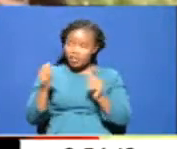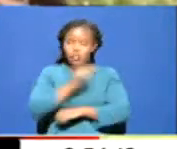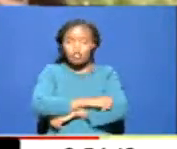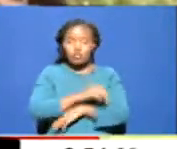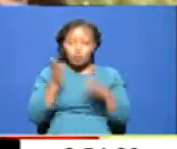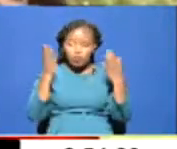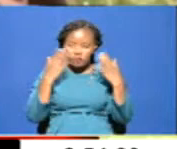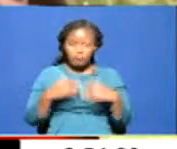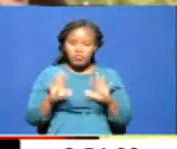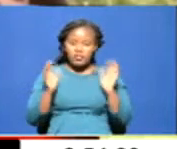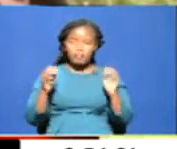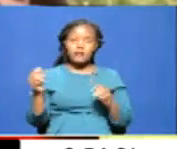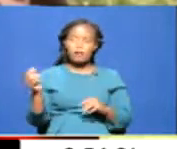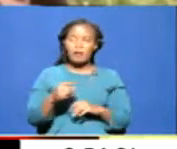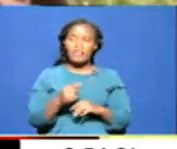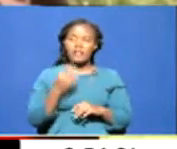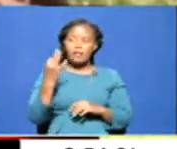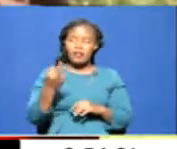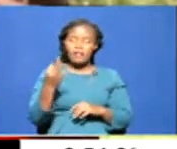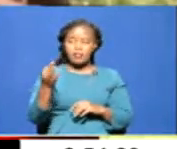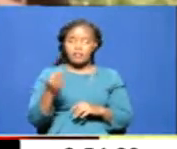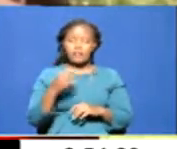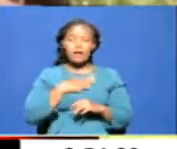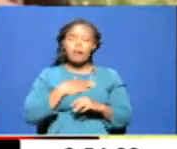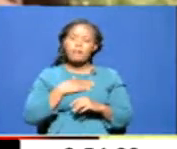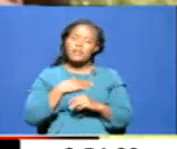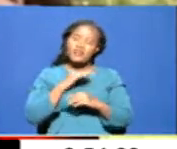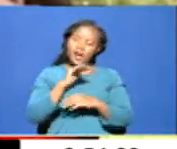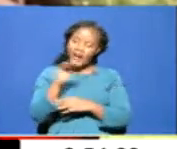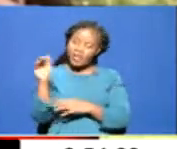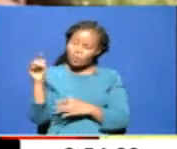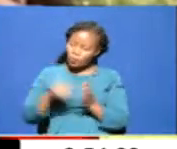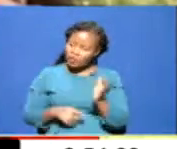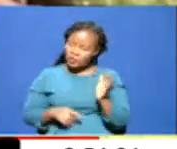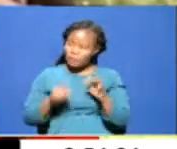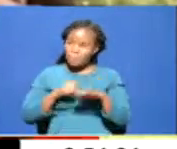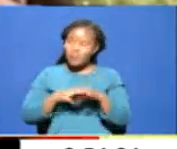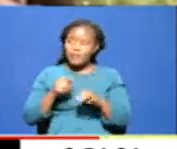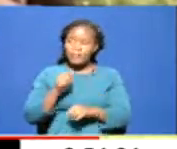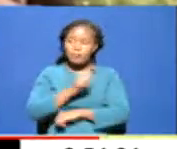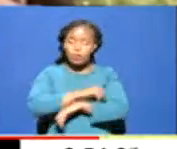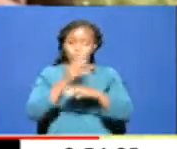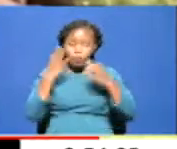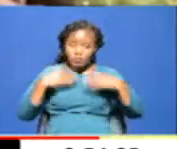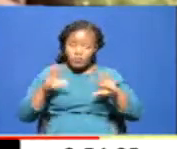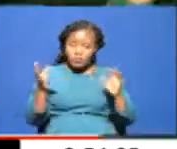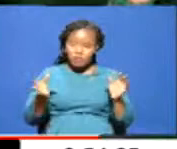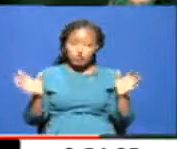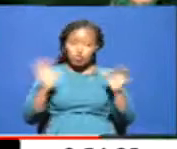tatu. Na ningeomba kwamba nimalize shule niungane na kikosi cha polisi ama